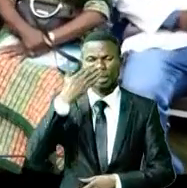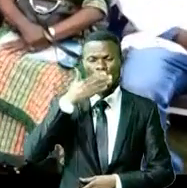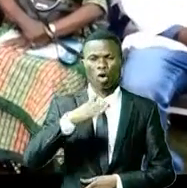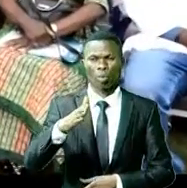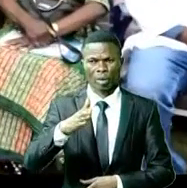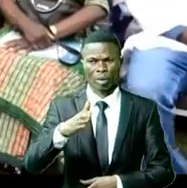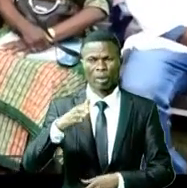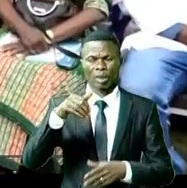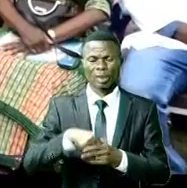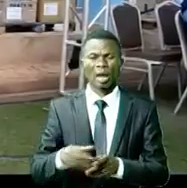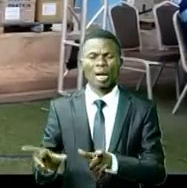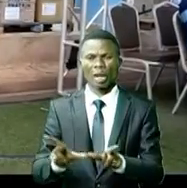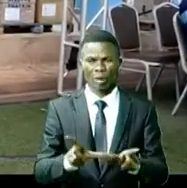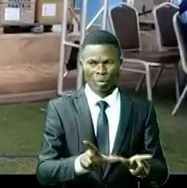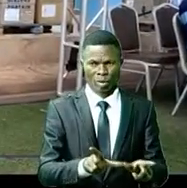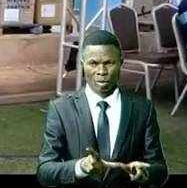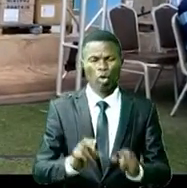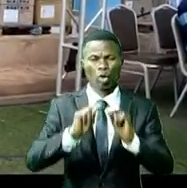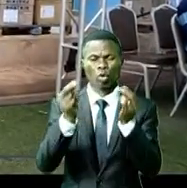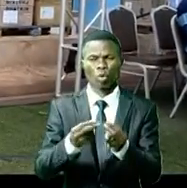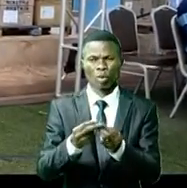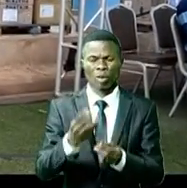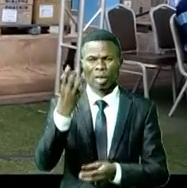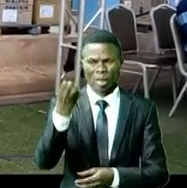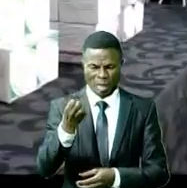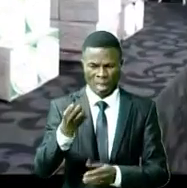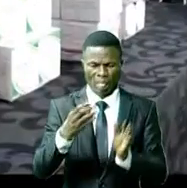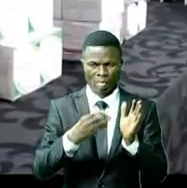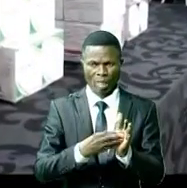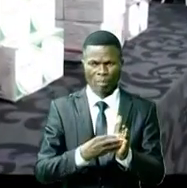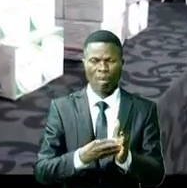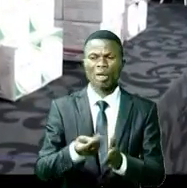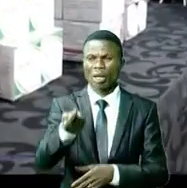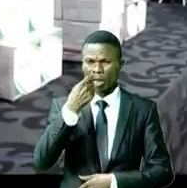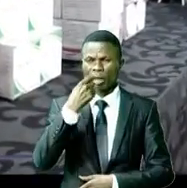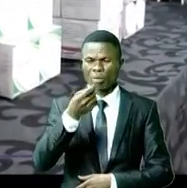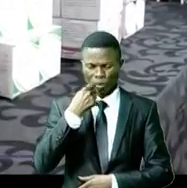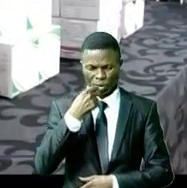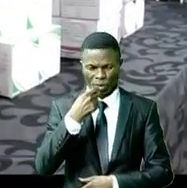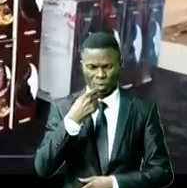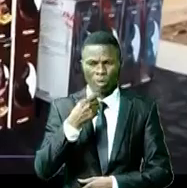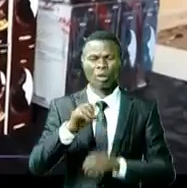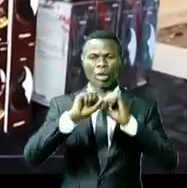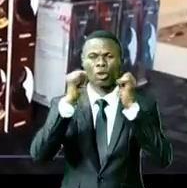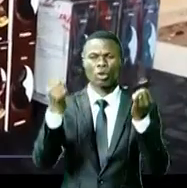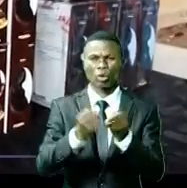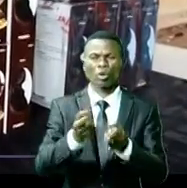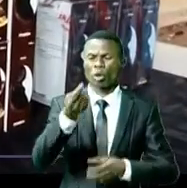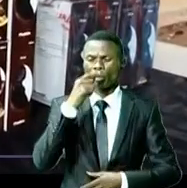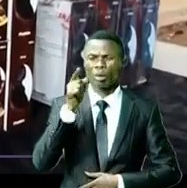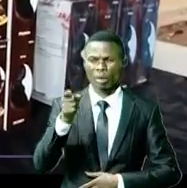que compte le Lualaba. Une cargaison d'environ 40 tonnes de consommables escortés ces jours par la société